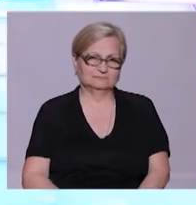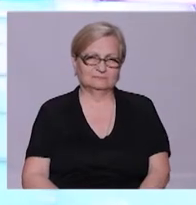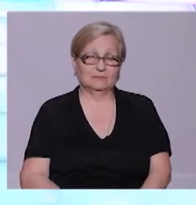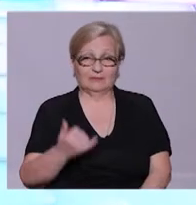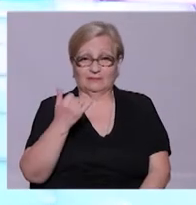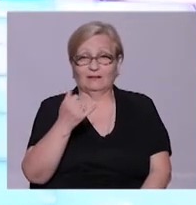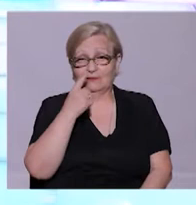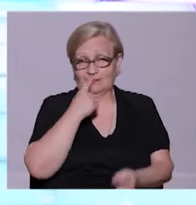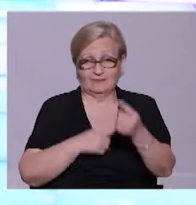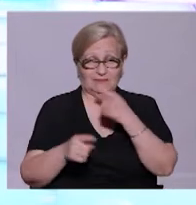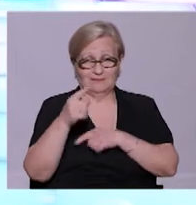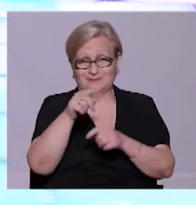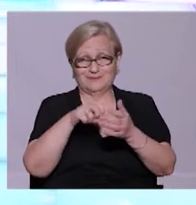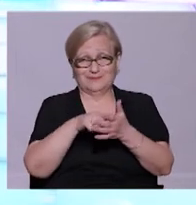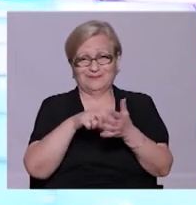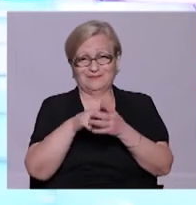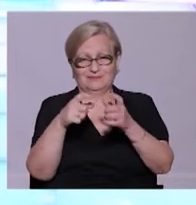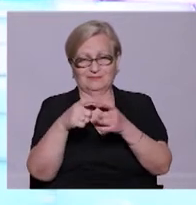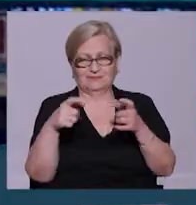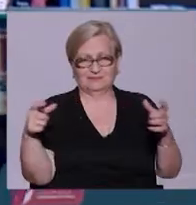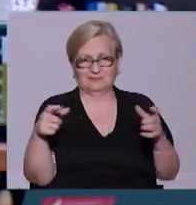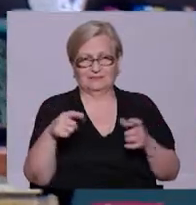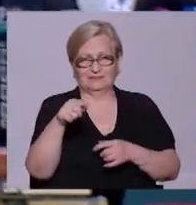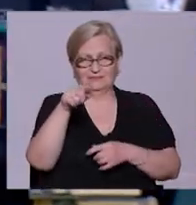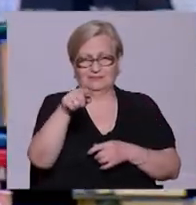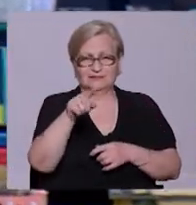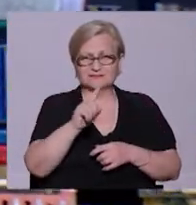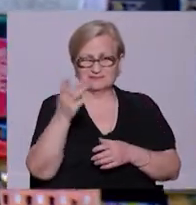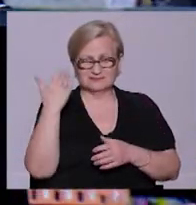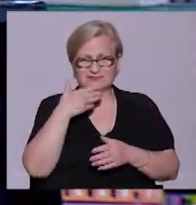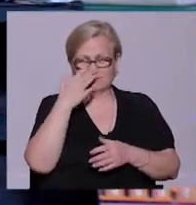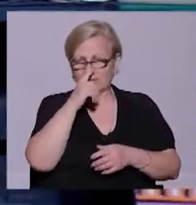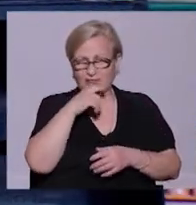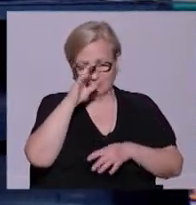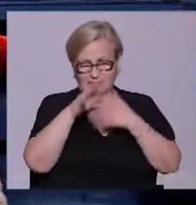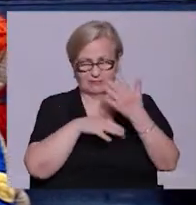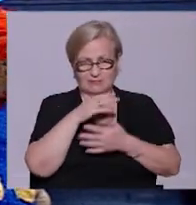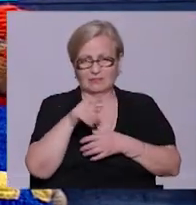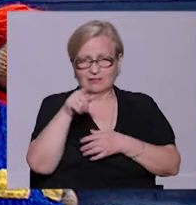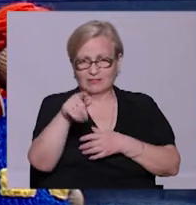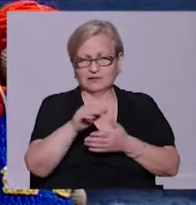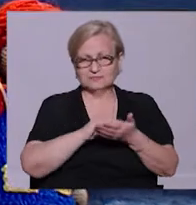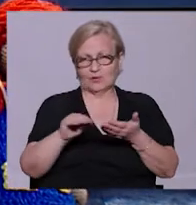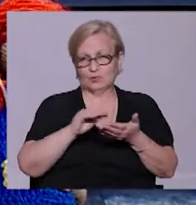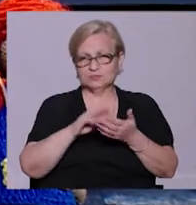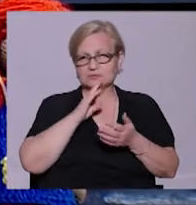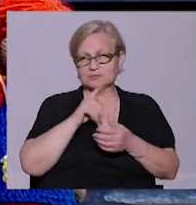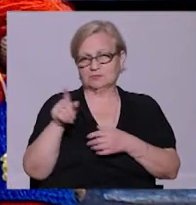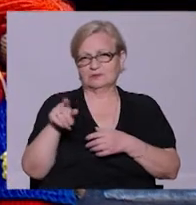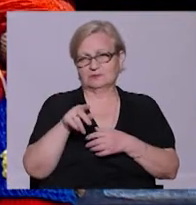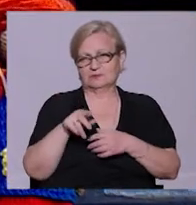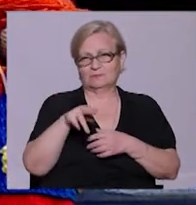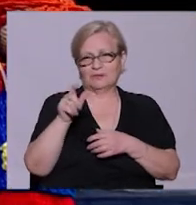ჩვენი წერილი. ეს გაუგებრობა თურმე რაც მე წავიკითხე. სწორედ ეს წერილი ყოფილა.